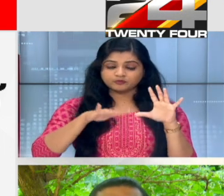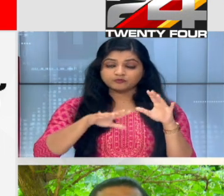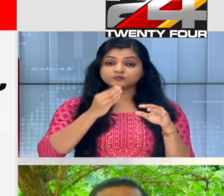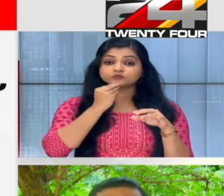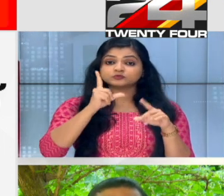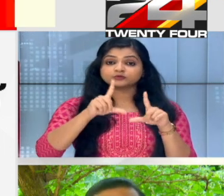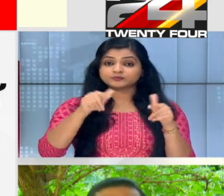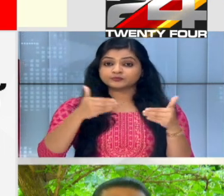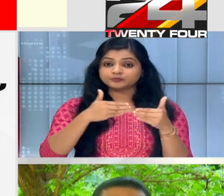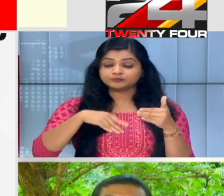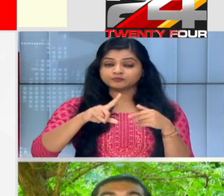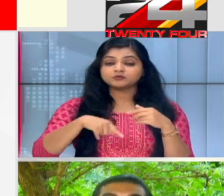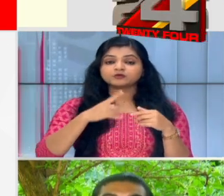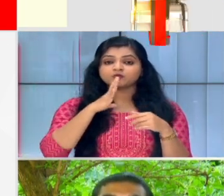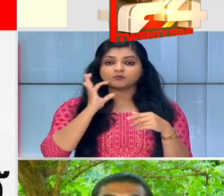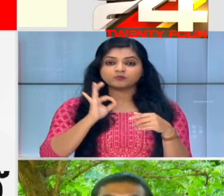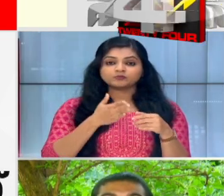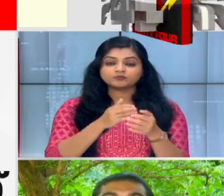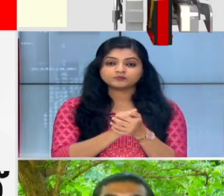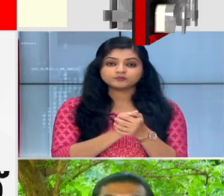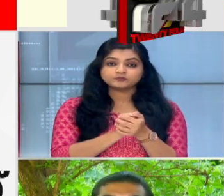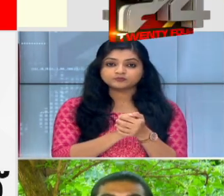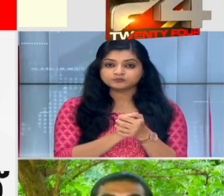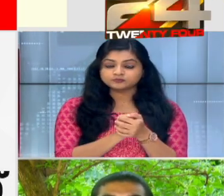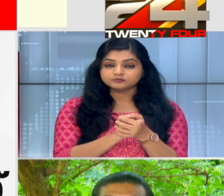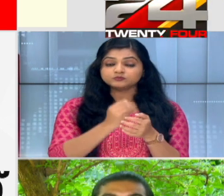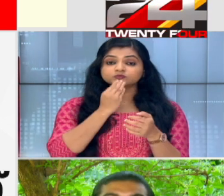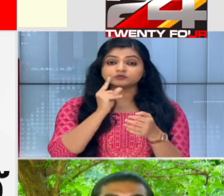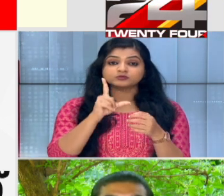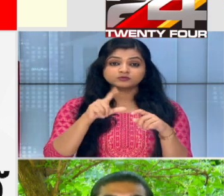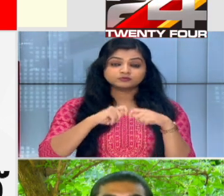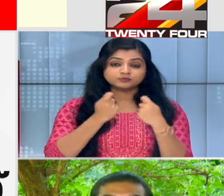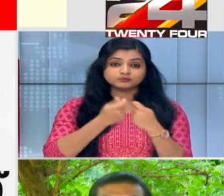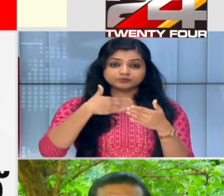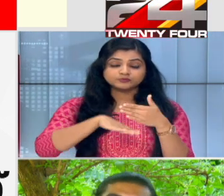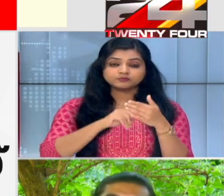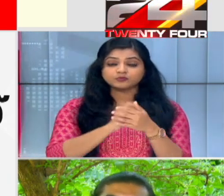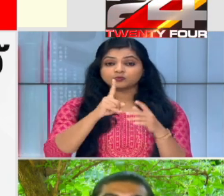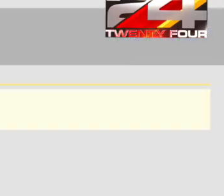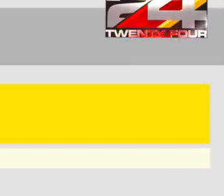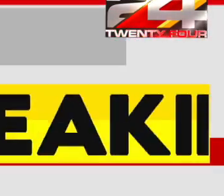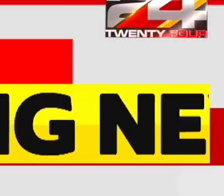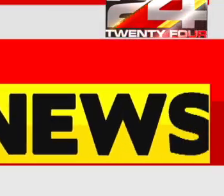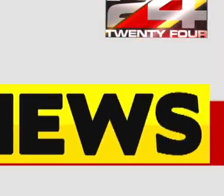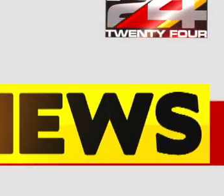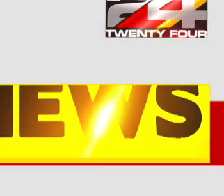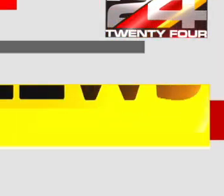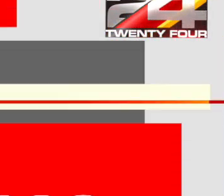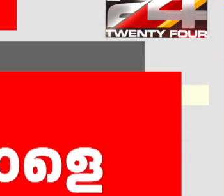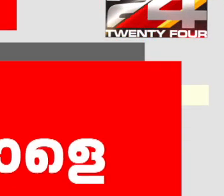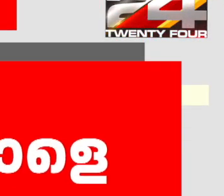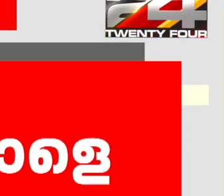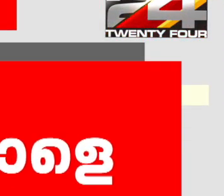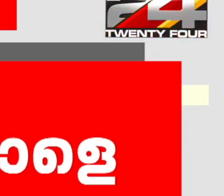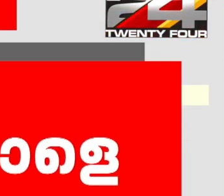യോഗത്തിന് വലിയ പുതിയ മാനങ്ങളുണ്ട്. പ്രത്യേകിച്ച് ലീഗിൽ ഒരു വിഭാഗം ഇത്തരത്തിൽ പങ്കെടുക്കണമെന്ന് പറയുമ്പോൾ മറ്റൊരു വിഭാഗം പങ്കെടുക്കണ്ട